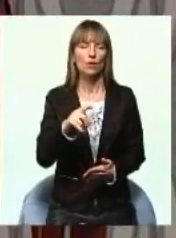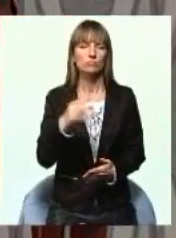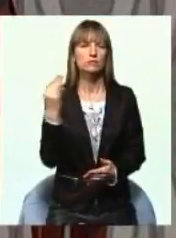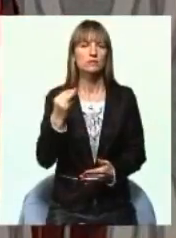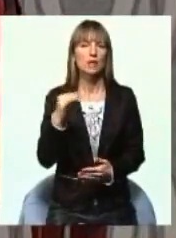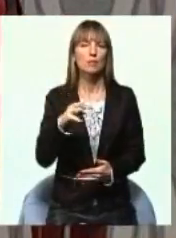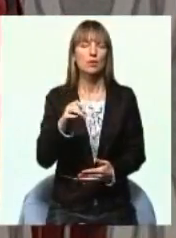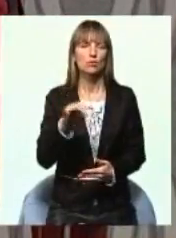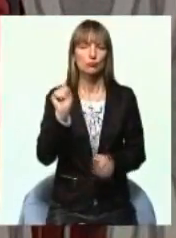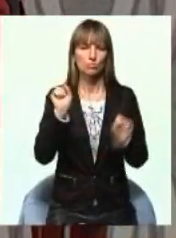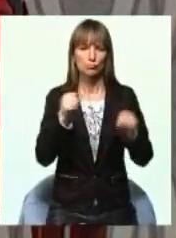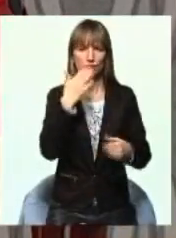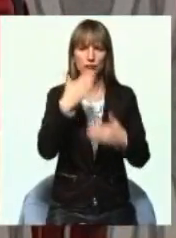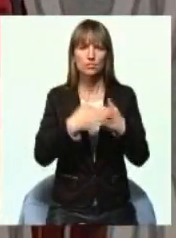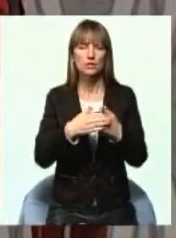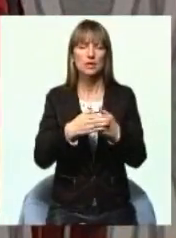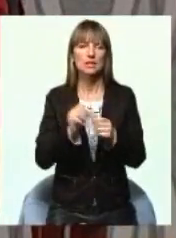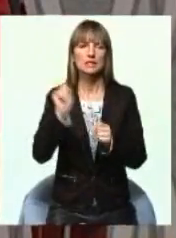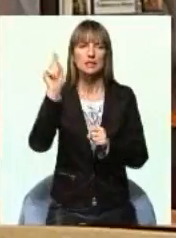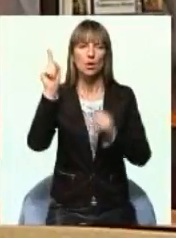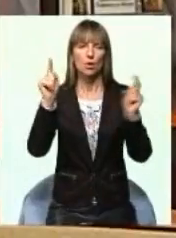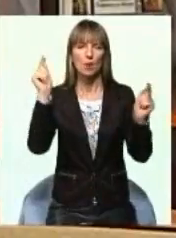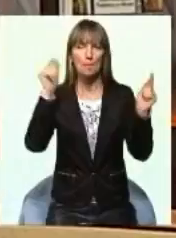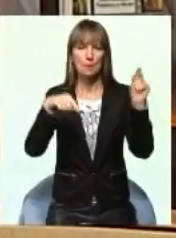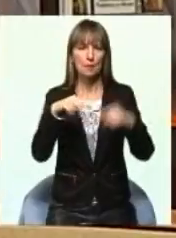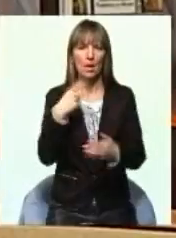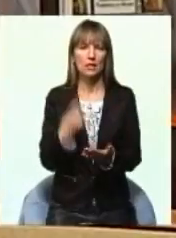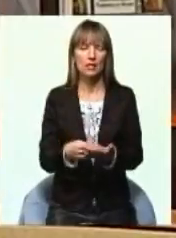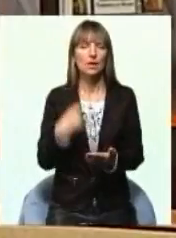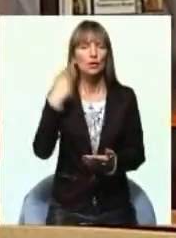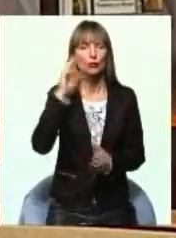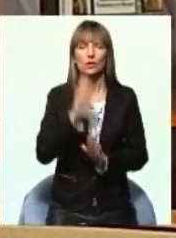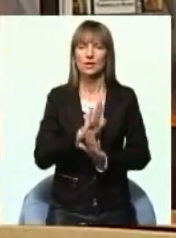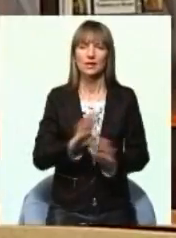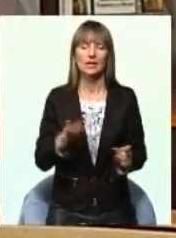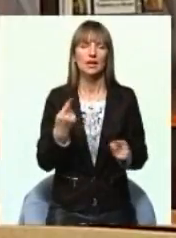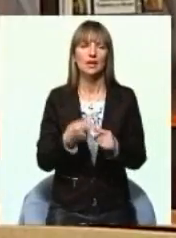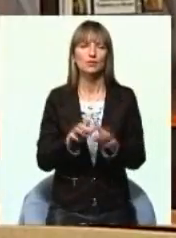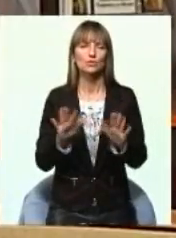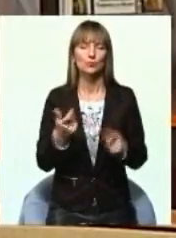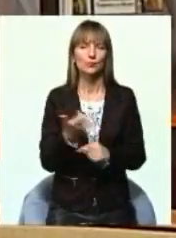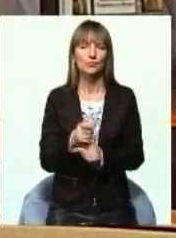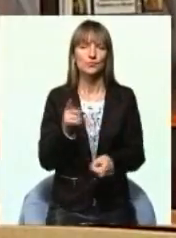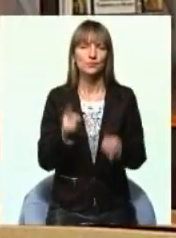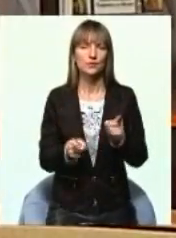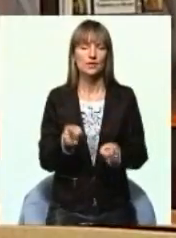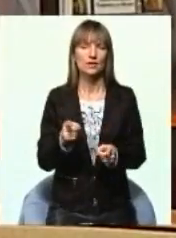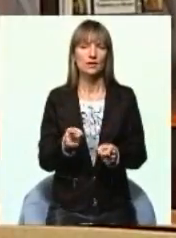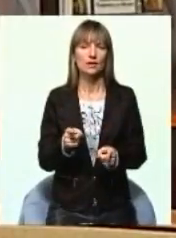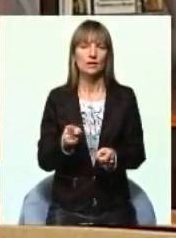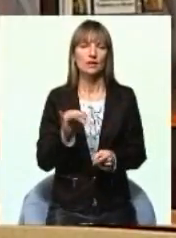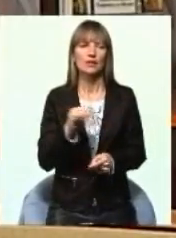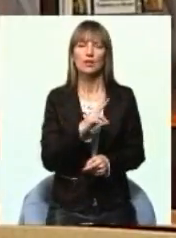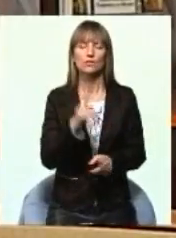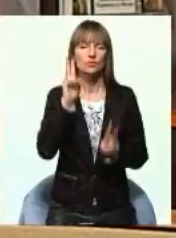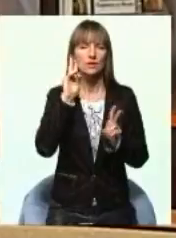чи метеорологи можуть передбачити зорепад? Я думаю, ні, тому що це трапляється дуже рідко і